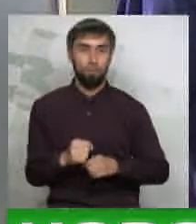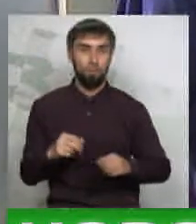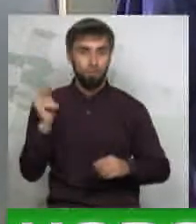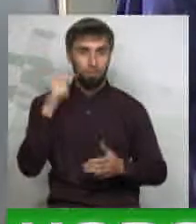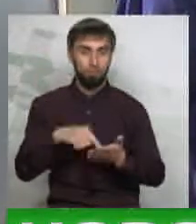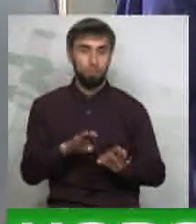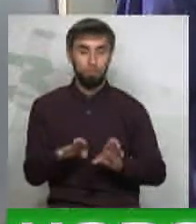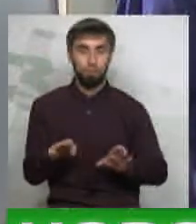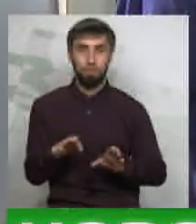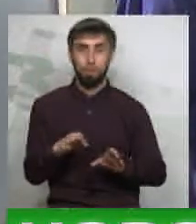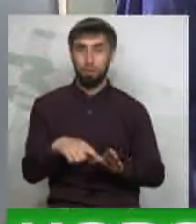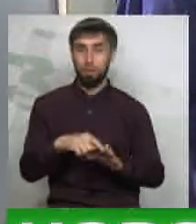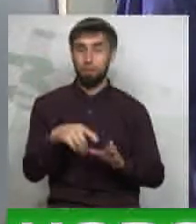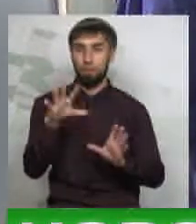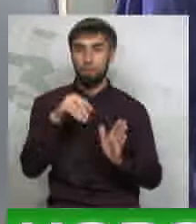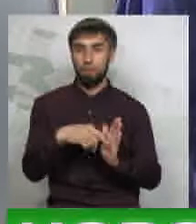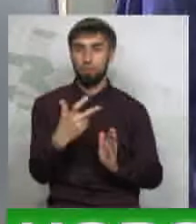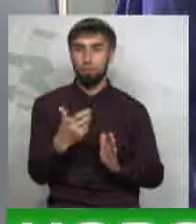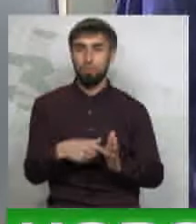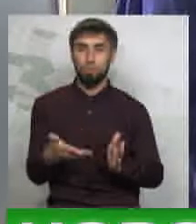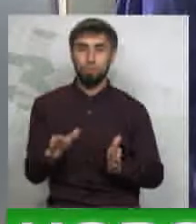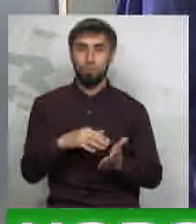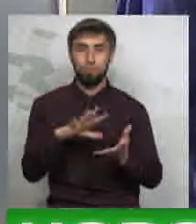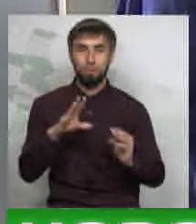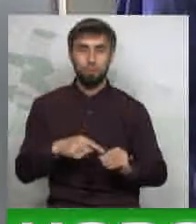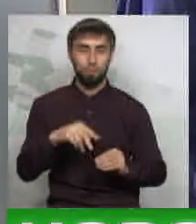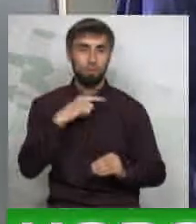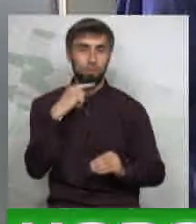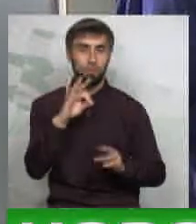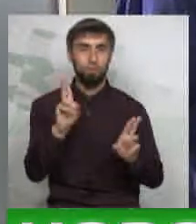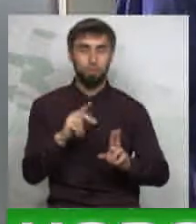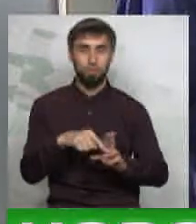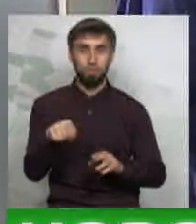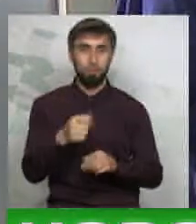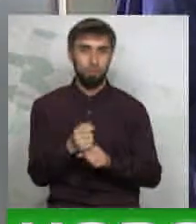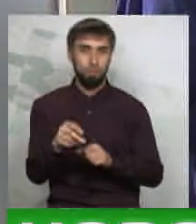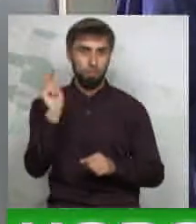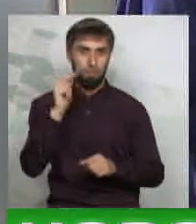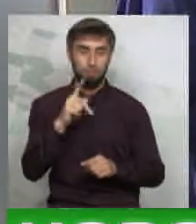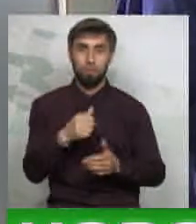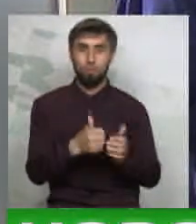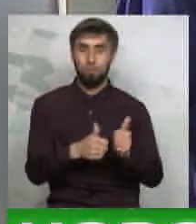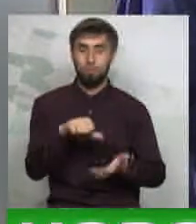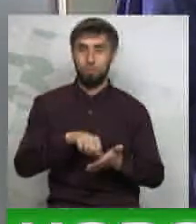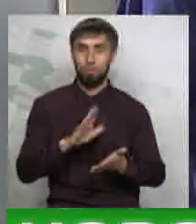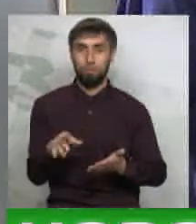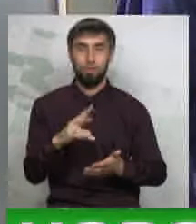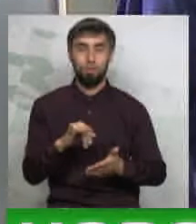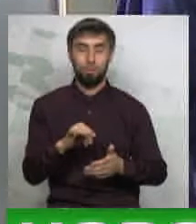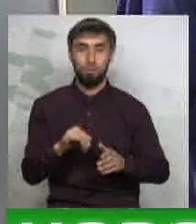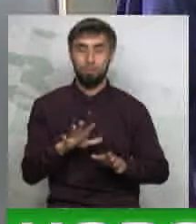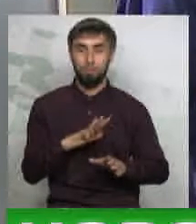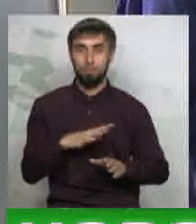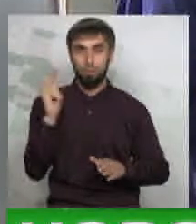и вот такой мотивационной специальной системой, игровым методом мы пытаемся повысить количество наших